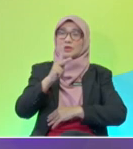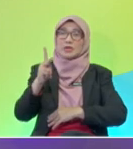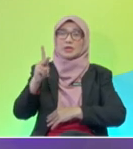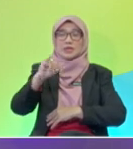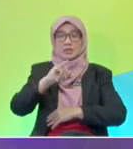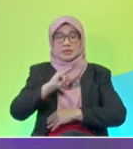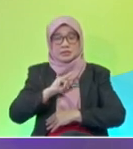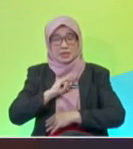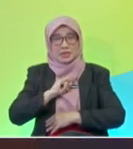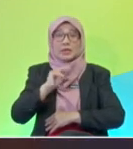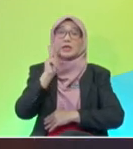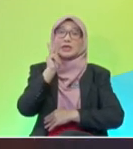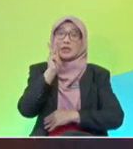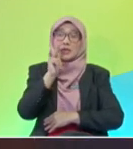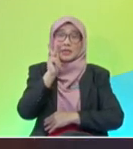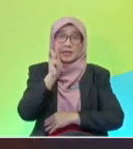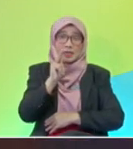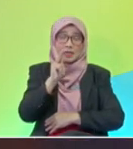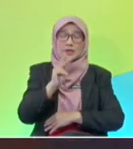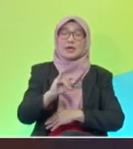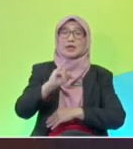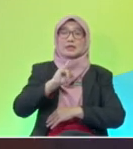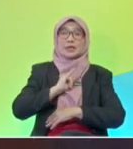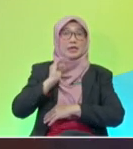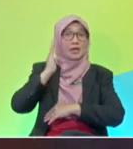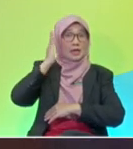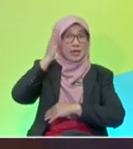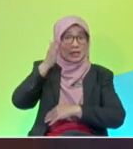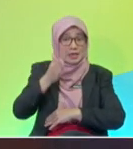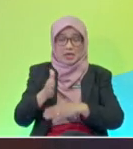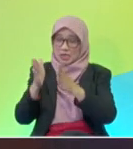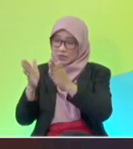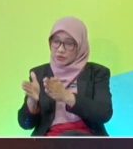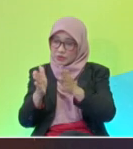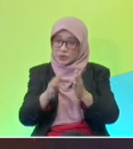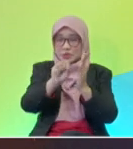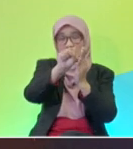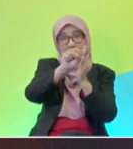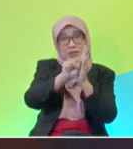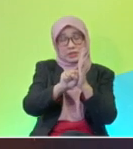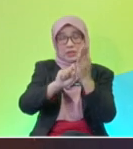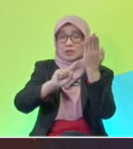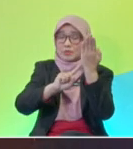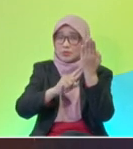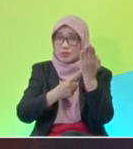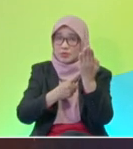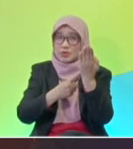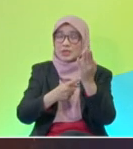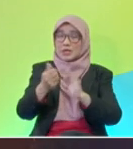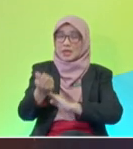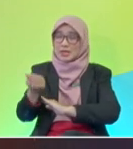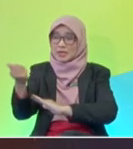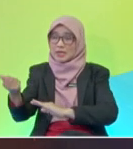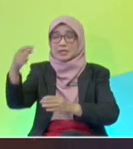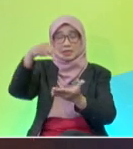Amira cakap macam tu Maafkan saya kakak saya akan susun semula alat tulis ini ke dalam bekasnya jadi betullah tindakan murid